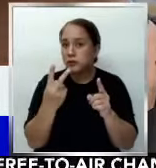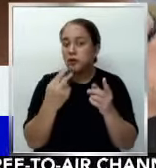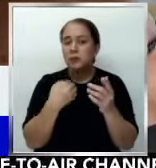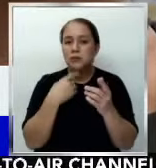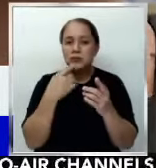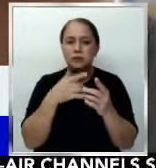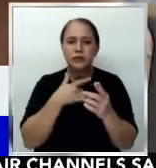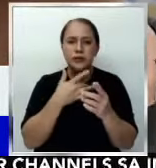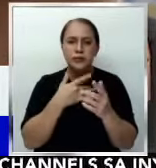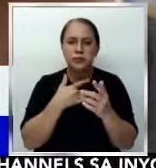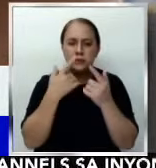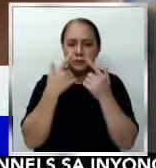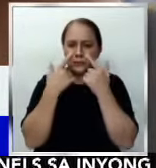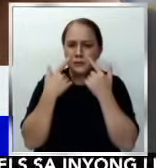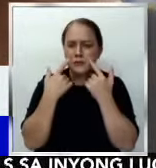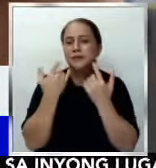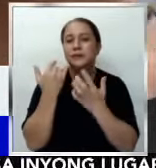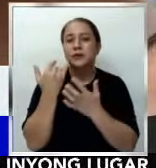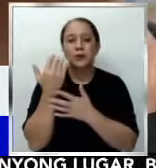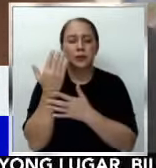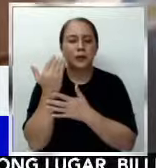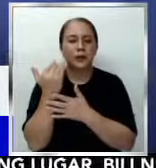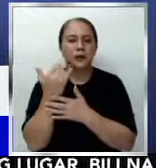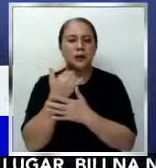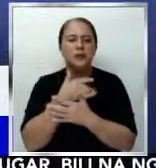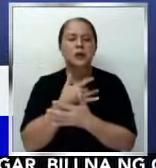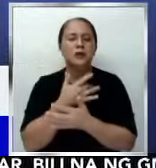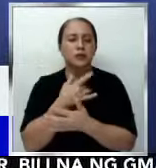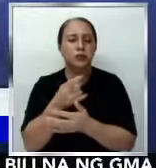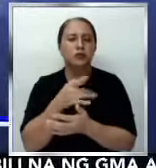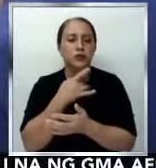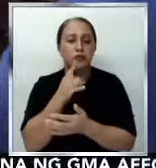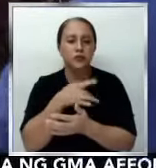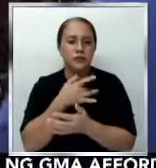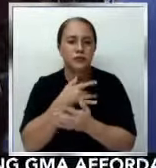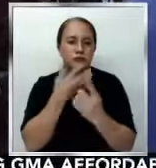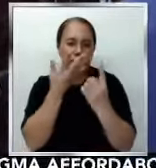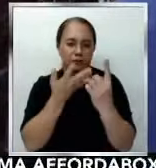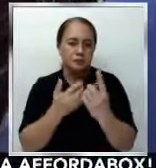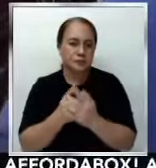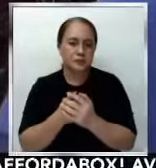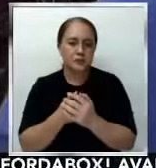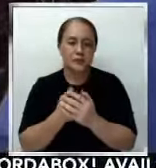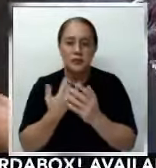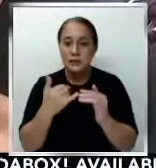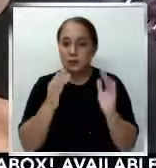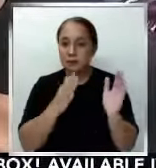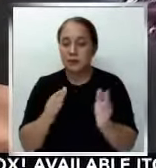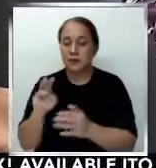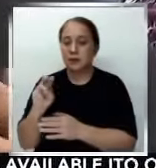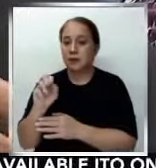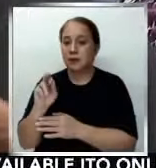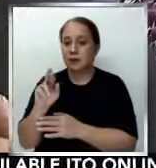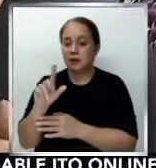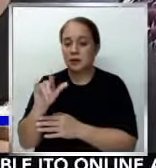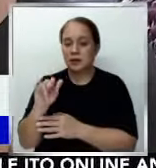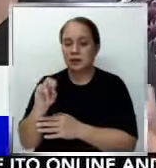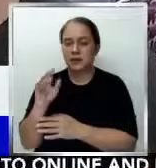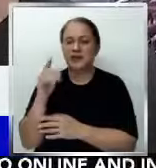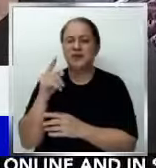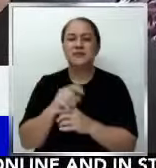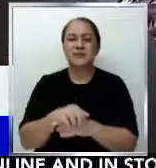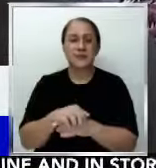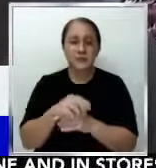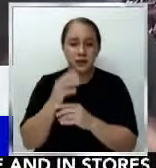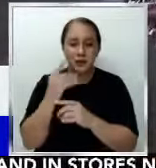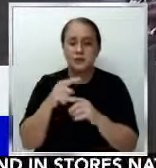Kasi parang ramdam na ramdam mo siya. Ito rin ang balak ni Marilyn. Iba po ma'am ang ano nyo,